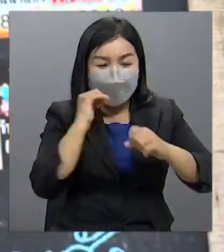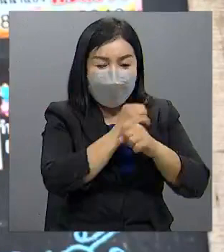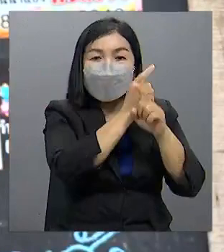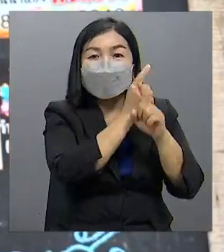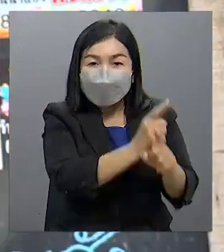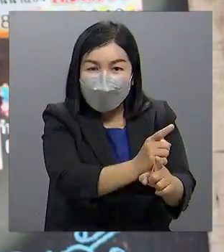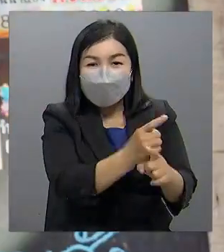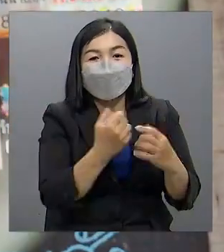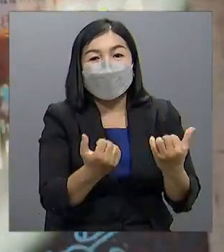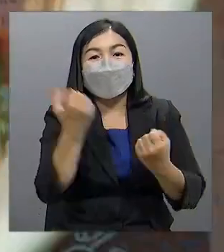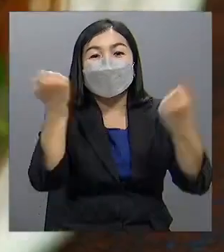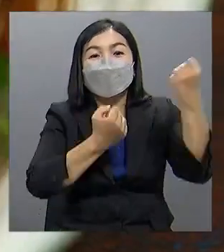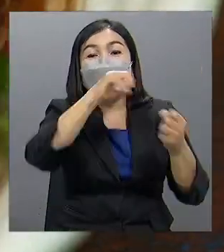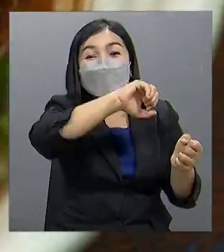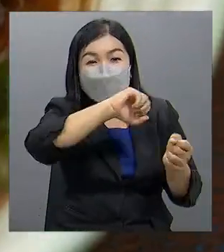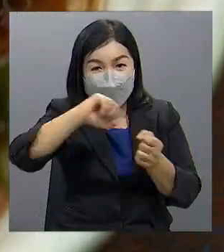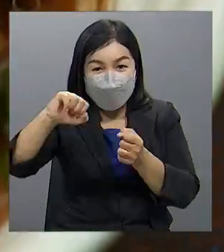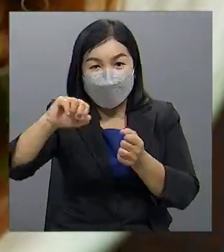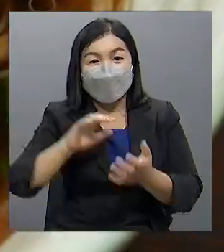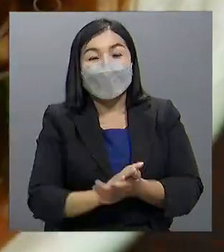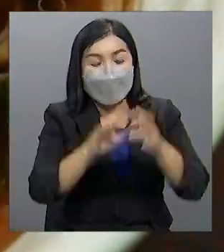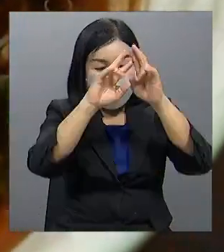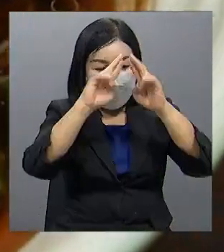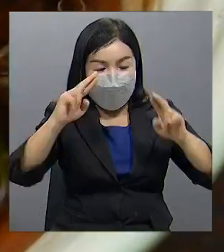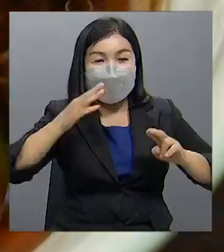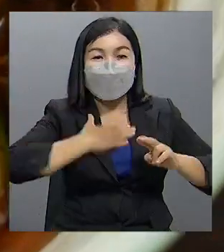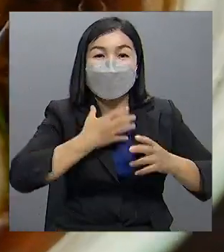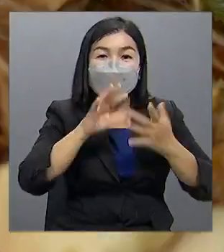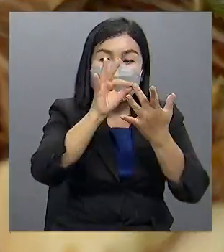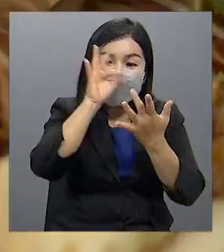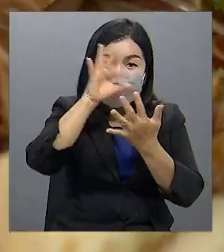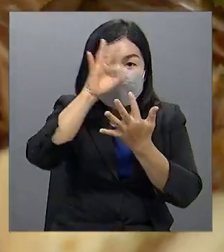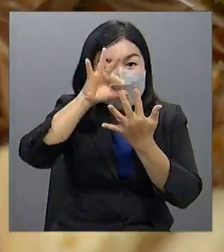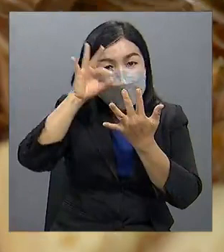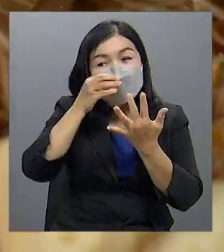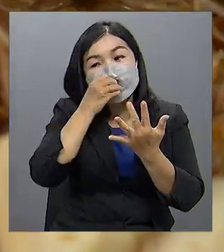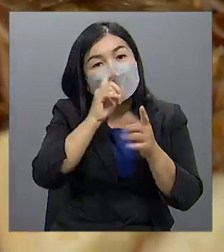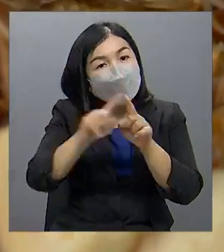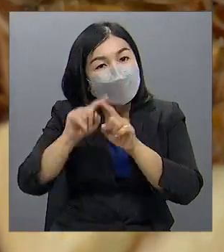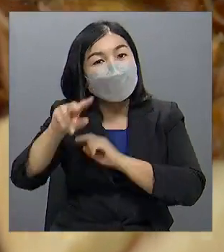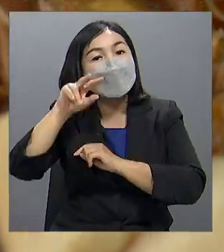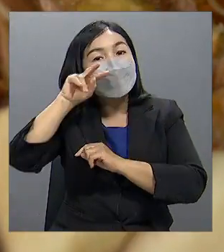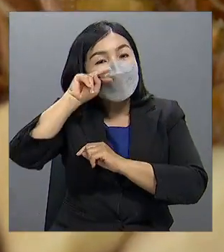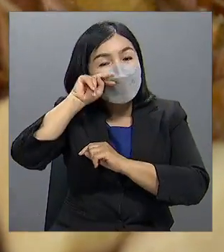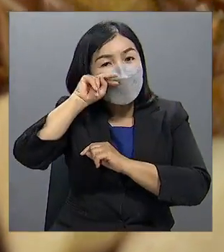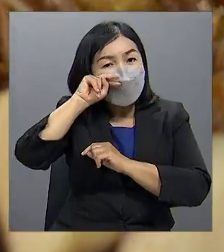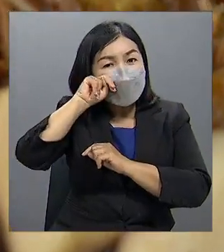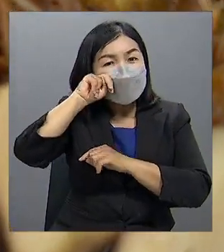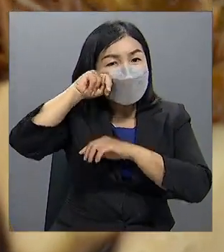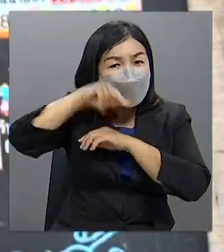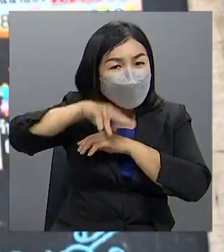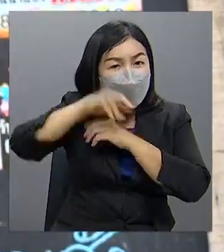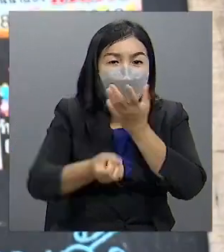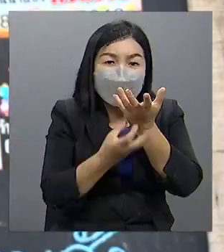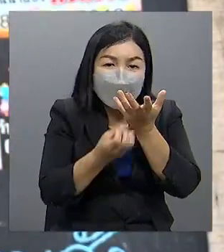จริงๆแล้วที่ร้านก็มีหลายเมนูนะครับก็จะมีก๋วยเตี๋ยวหมูน้ำตกนะครับหาทานได้ทั่วไปครับก๋วยเตี๋ยวหมูตุ๋นก็หาทาน